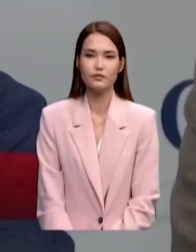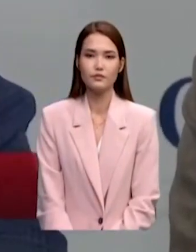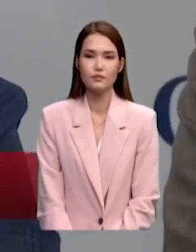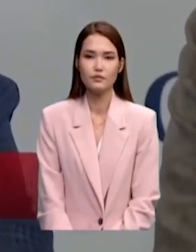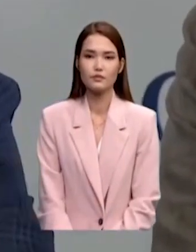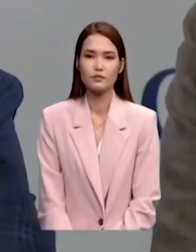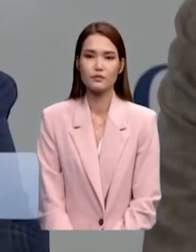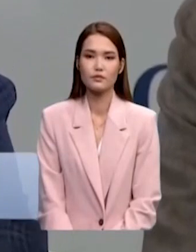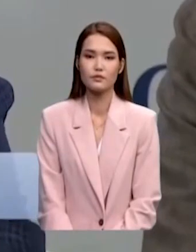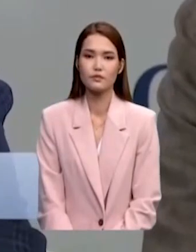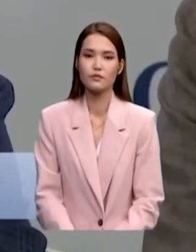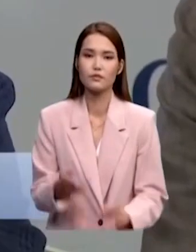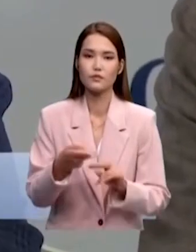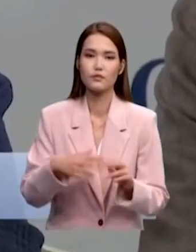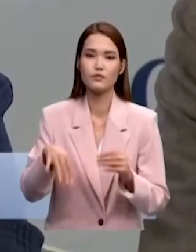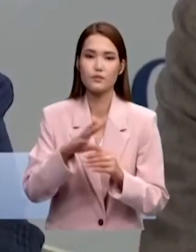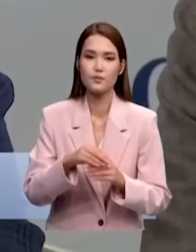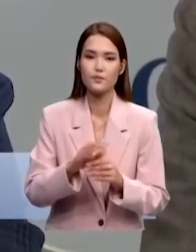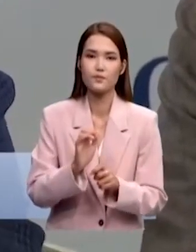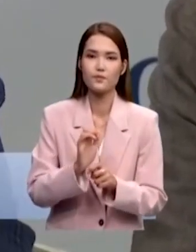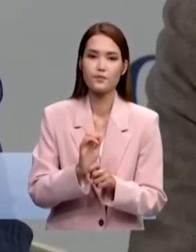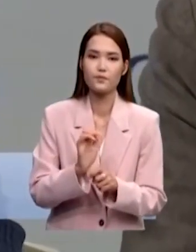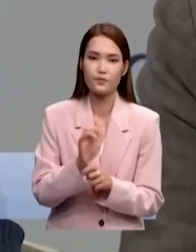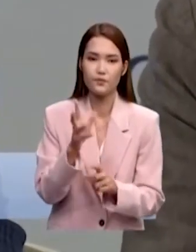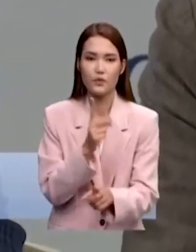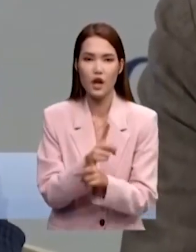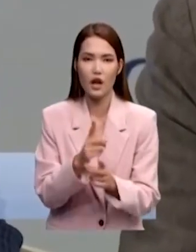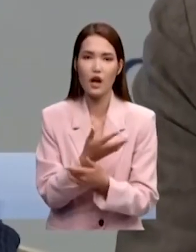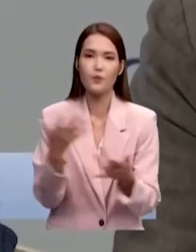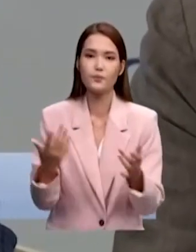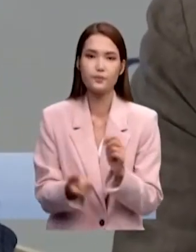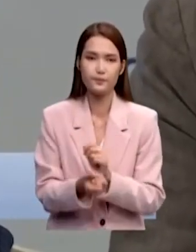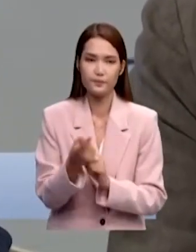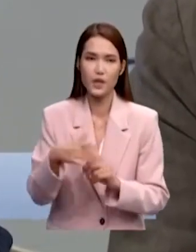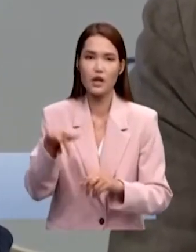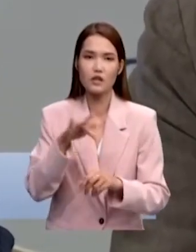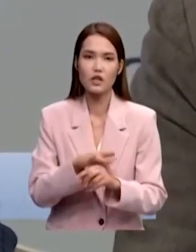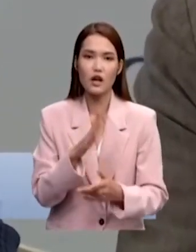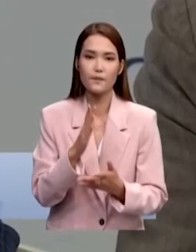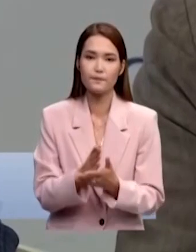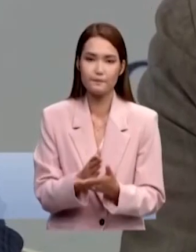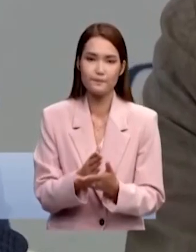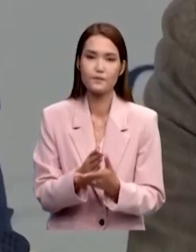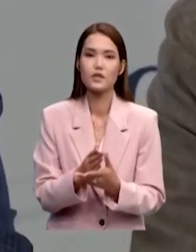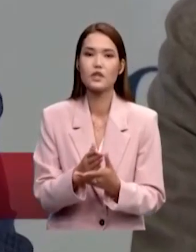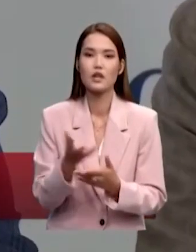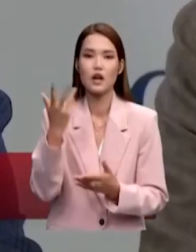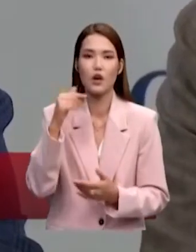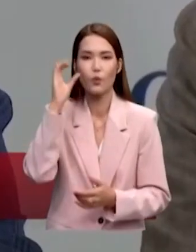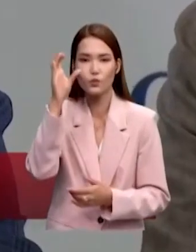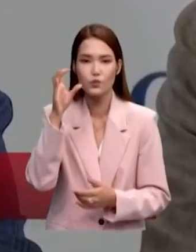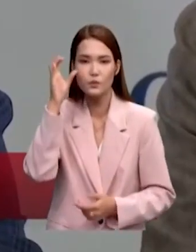пшеничной потенциал экспорта ограничен тремя странами. Это Афганистан,